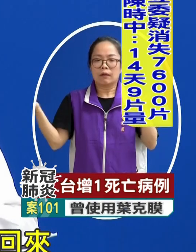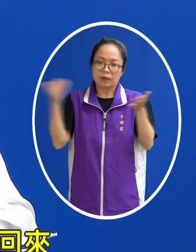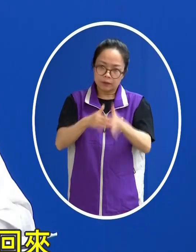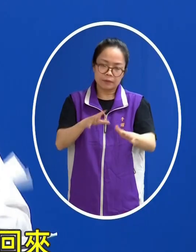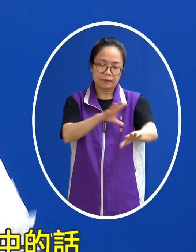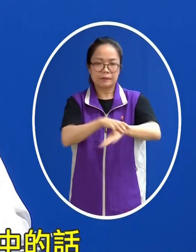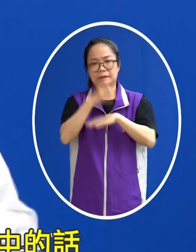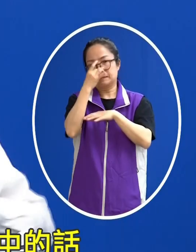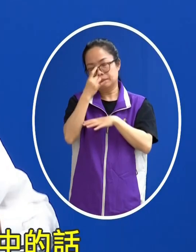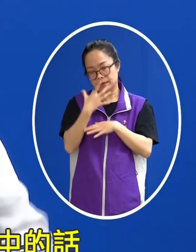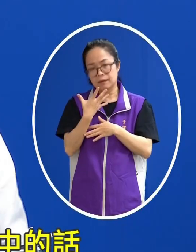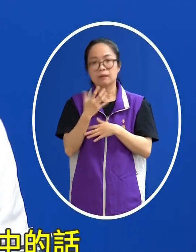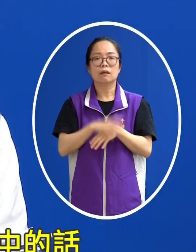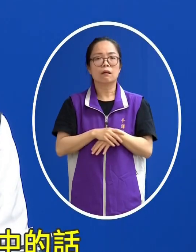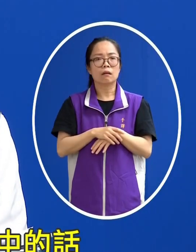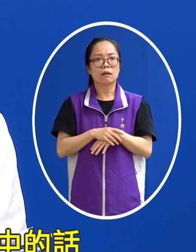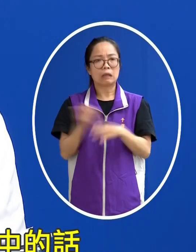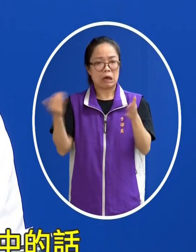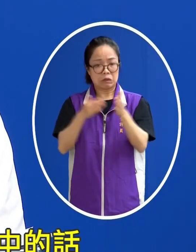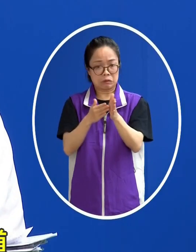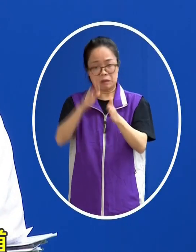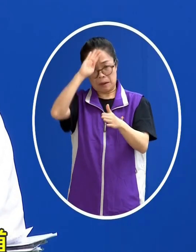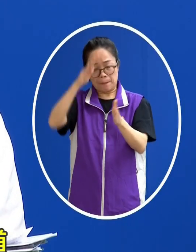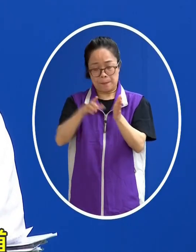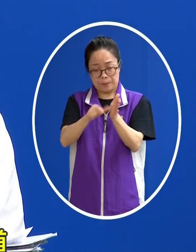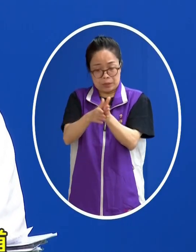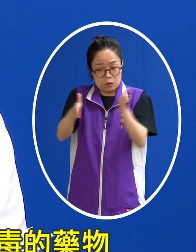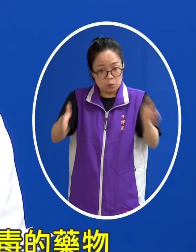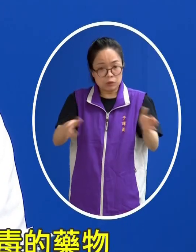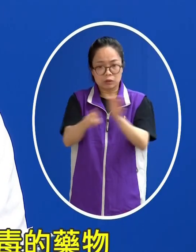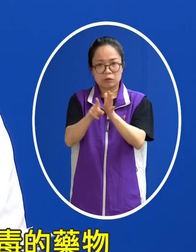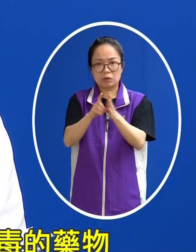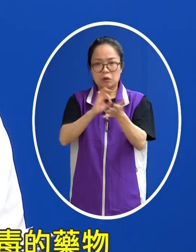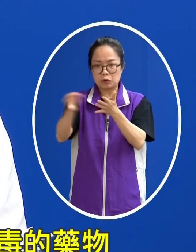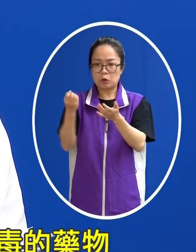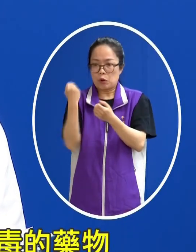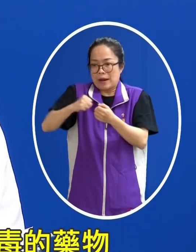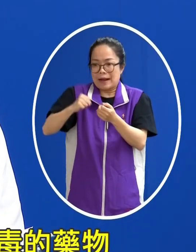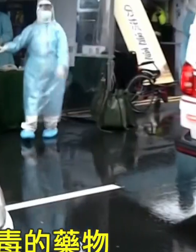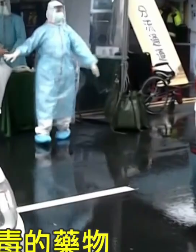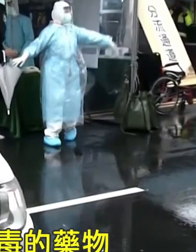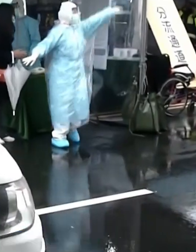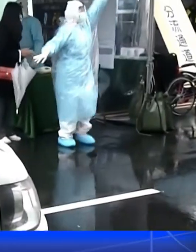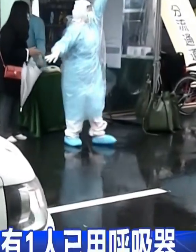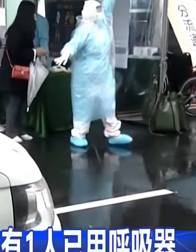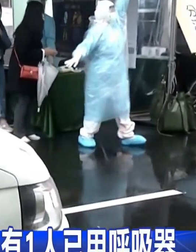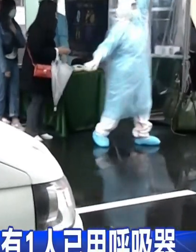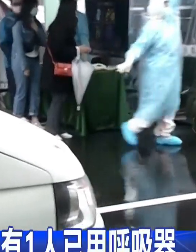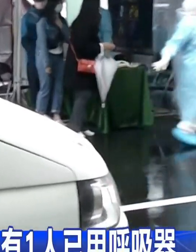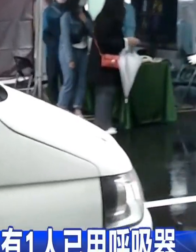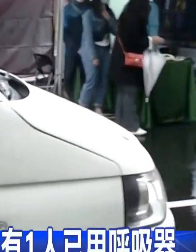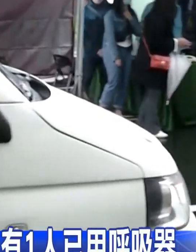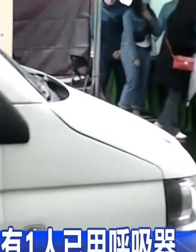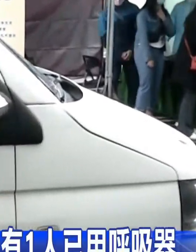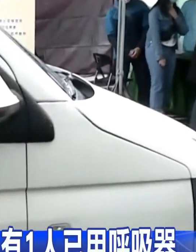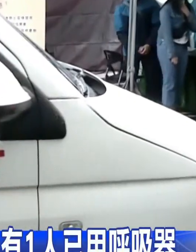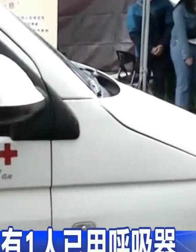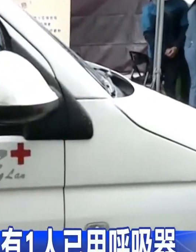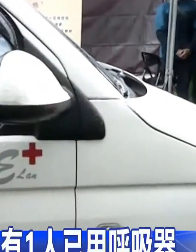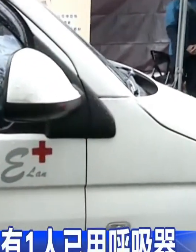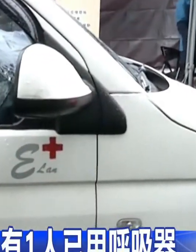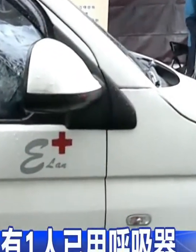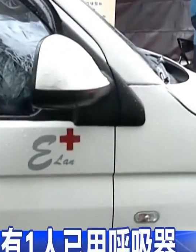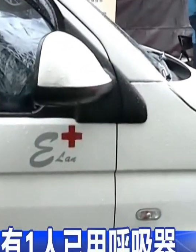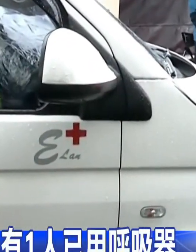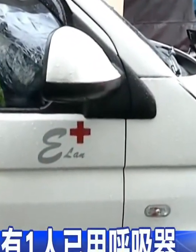回来哈。那他只是在过程当中的话，就我们所知道并没有用到这些的抗病毒的药物。 确诊者在天一死，目前已有